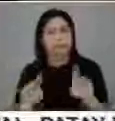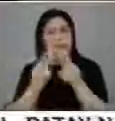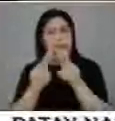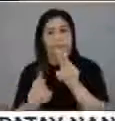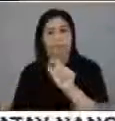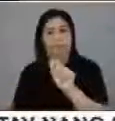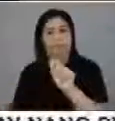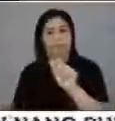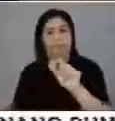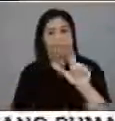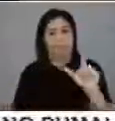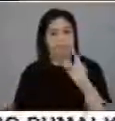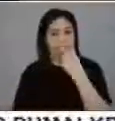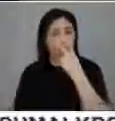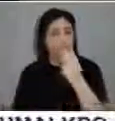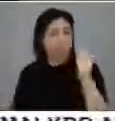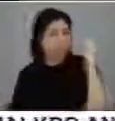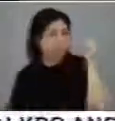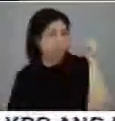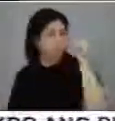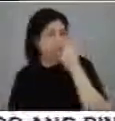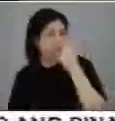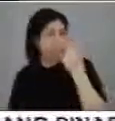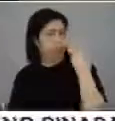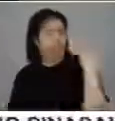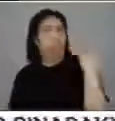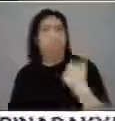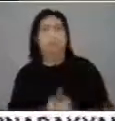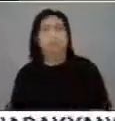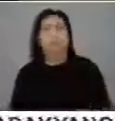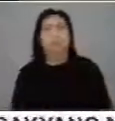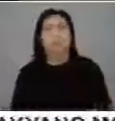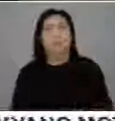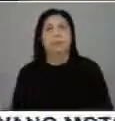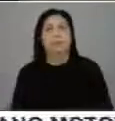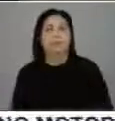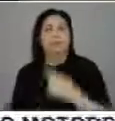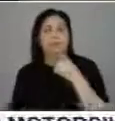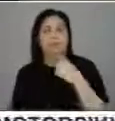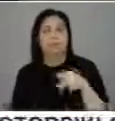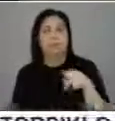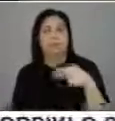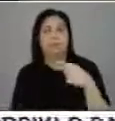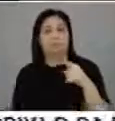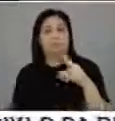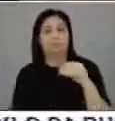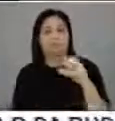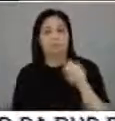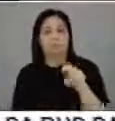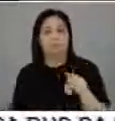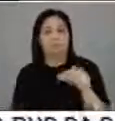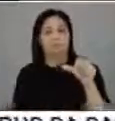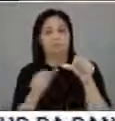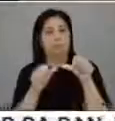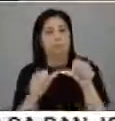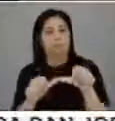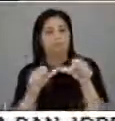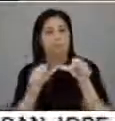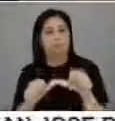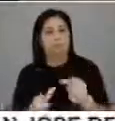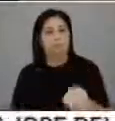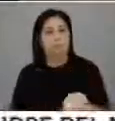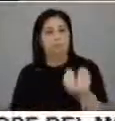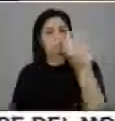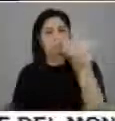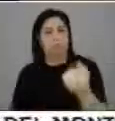At para mas mapaigting pa ang vaccination rollout sa Quezon City, plano ng Quezon City LGU na magdagdag ng isa pang